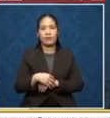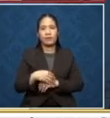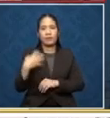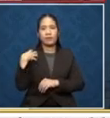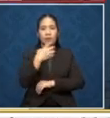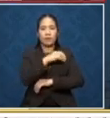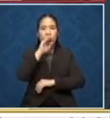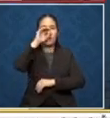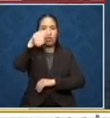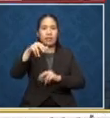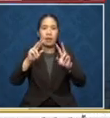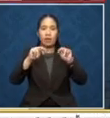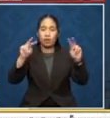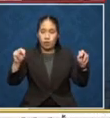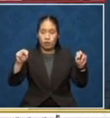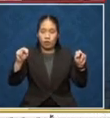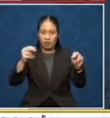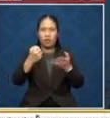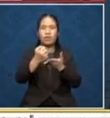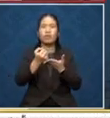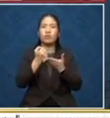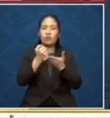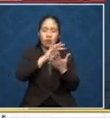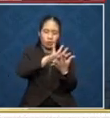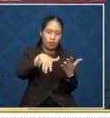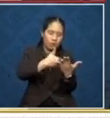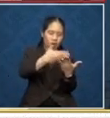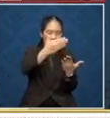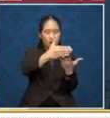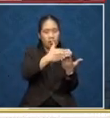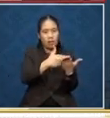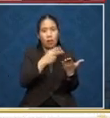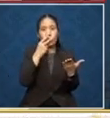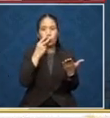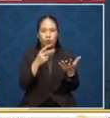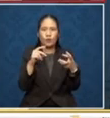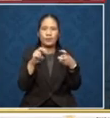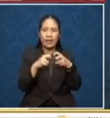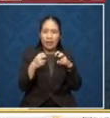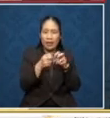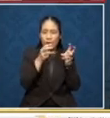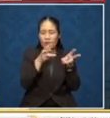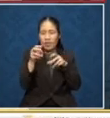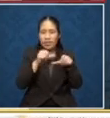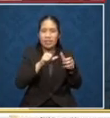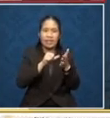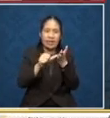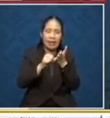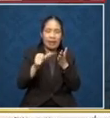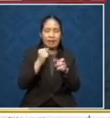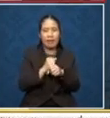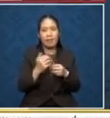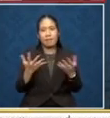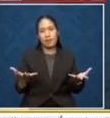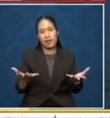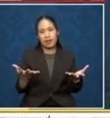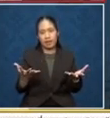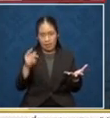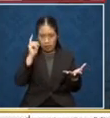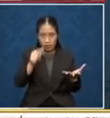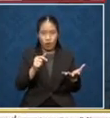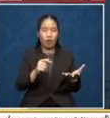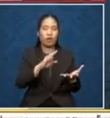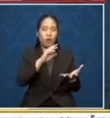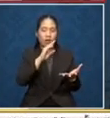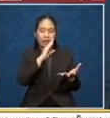นนทบุรีช่วยดูแลช่วยวางแผนดูแลแก้ไขการลอกท่อระบายน้ำขุดลอกูครองที่ตื้นเขินอย่างเป็นระบบและมี